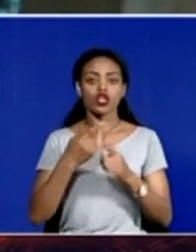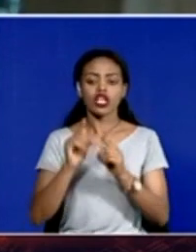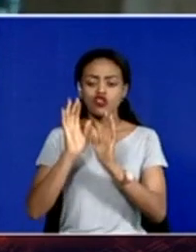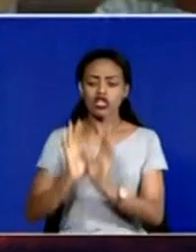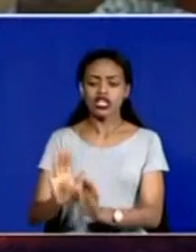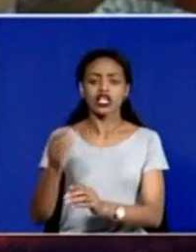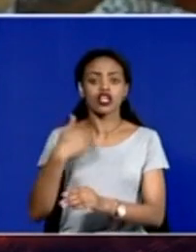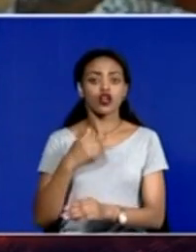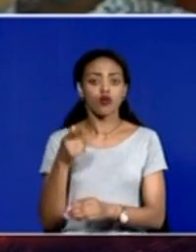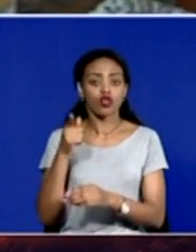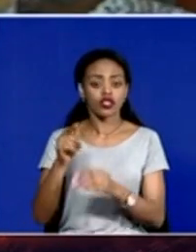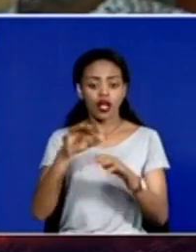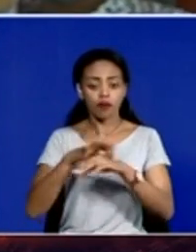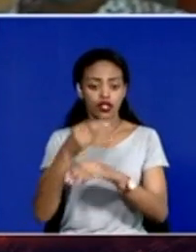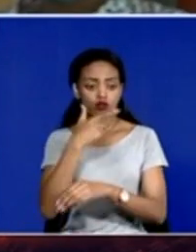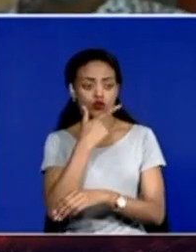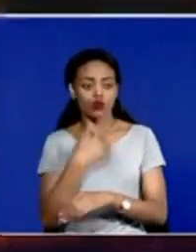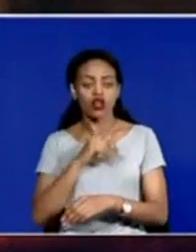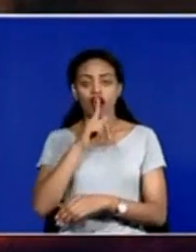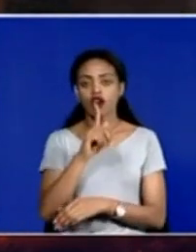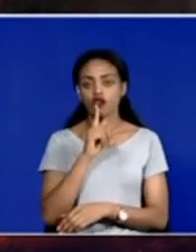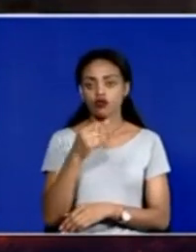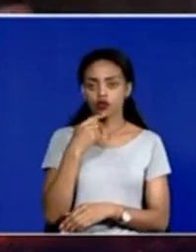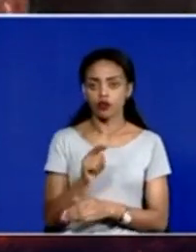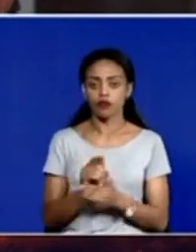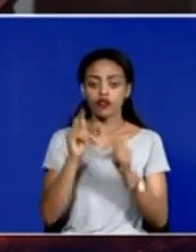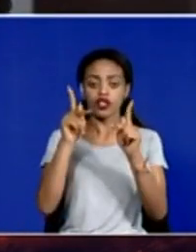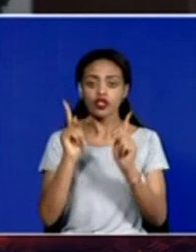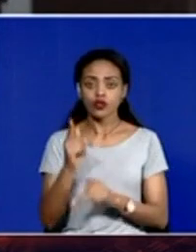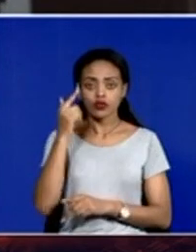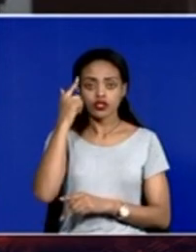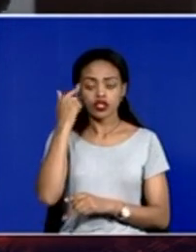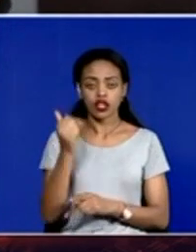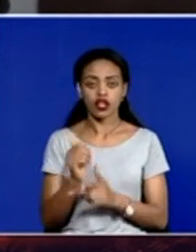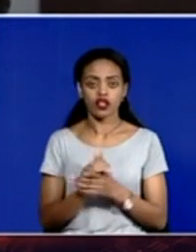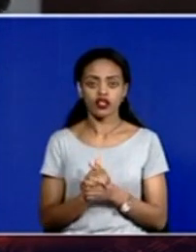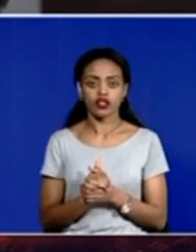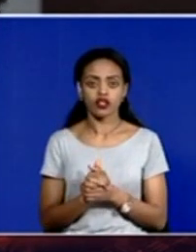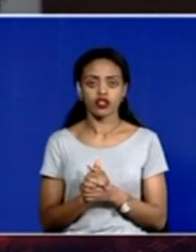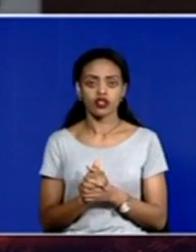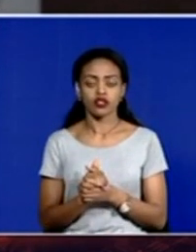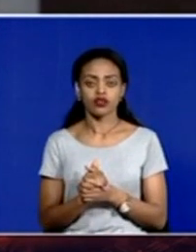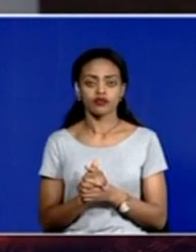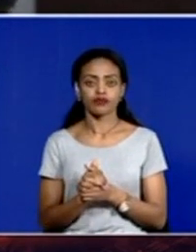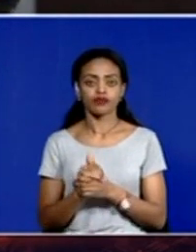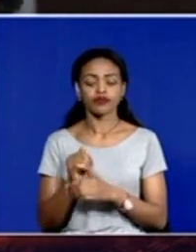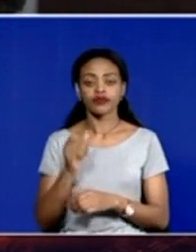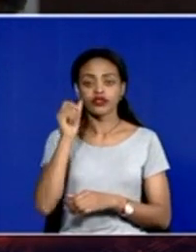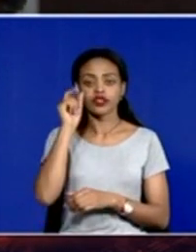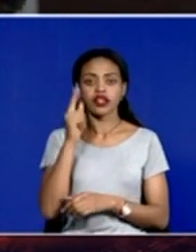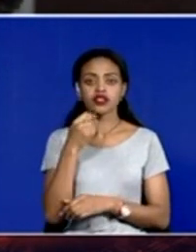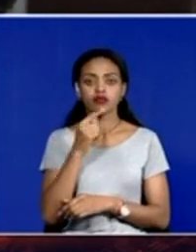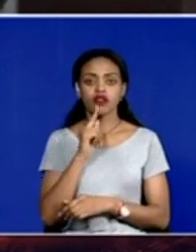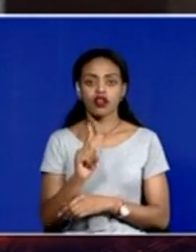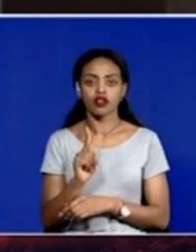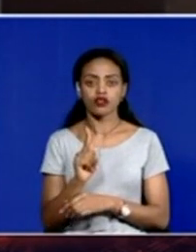ሸለልትነት ይረአ ምህላው እቲ ኣባይታ ንዕዘቦ ዘለና ሓቂ እዩ ኢሎም። ህዝቢ ትግራይ ዝተወደበ ዝነቕሐ ሕብረተሰብ ዝበሃል እዩ እቲ ግበር